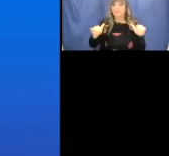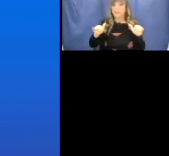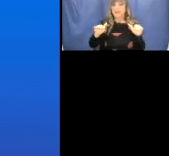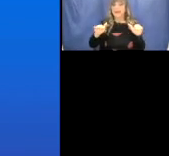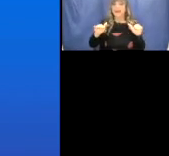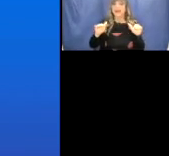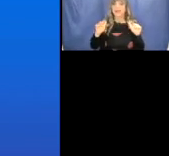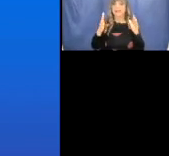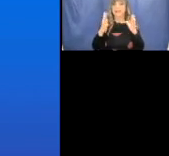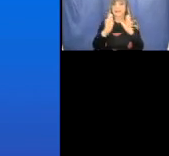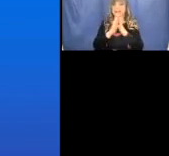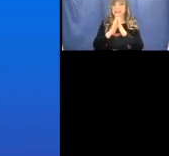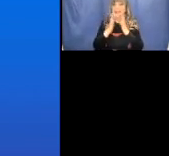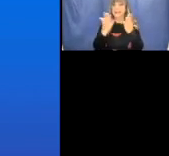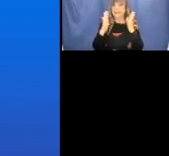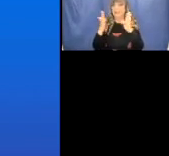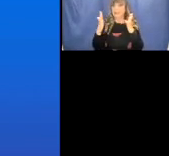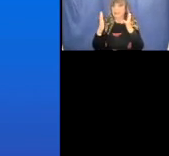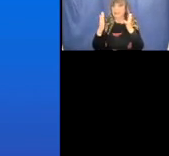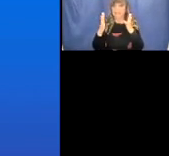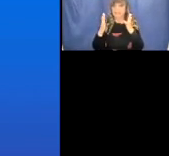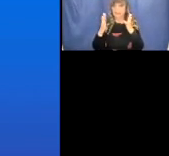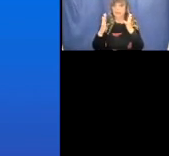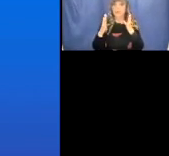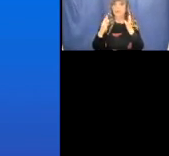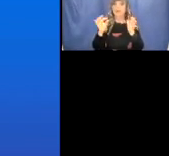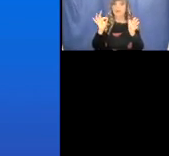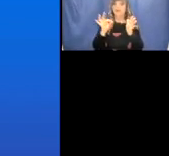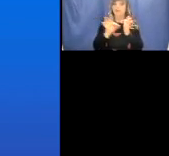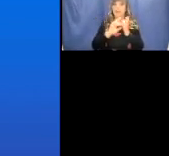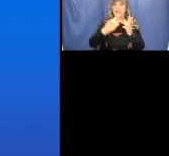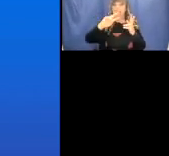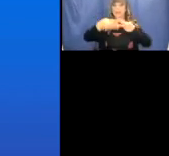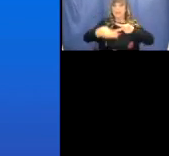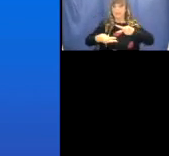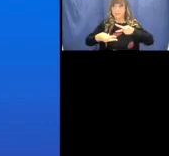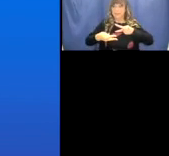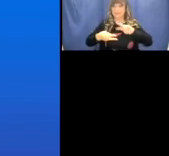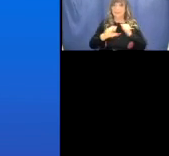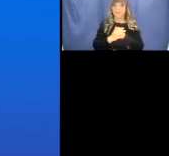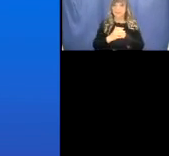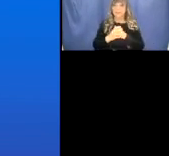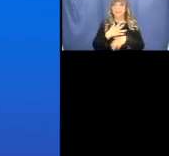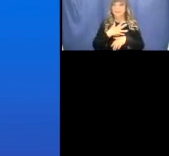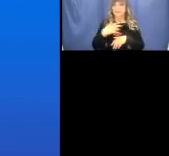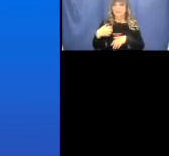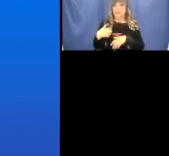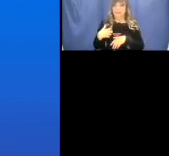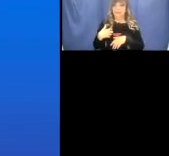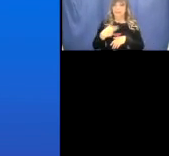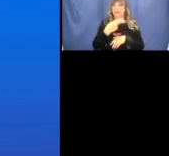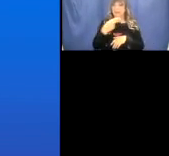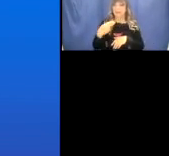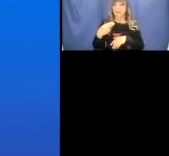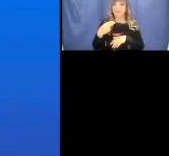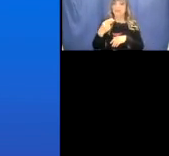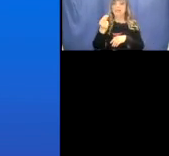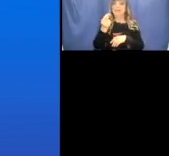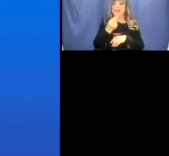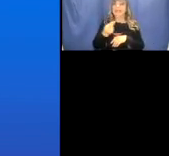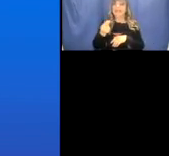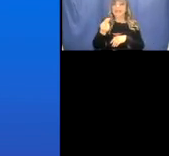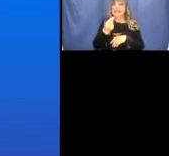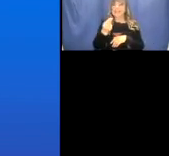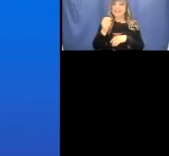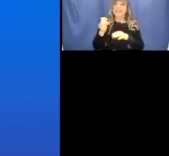l'inversione la scienza che descrive gli alimenti di simmetria ed età cristallografia morfologica attualmente